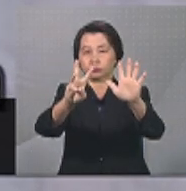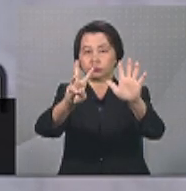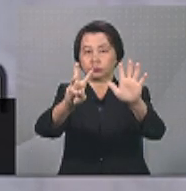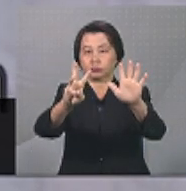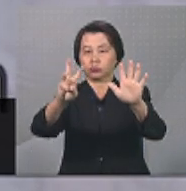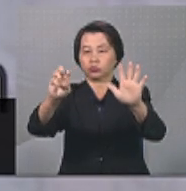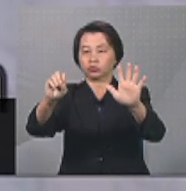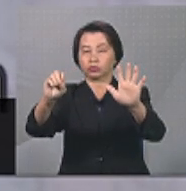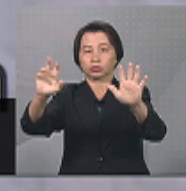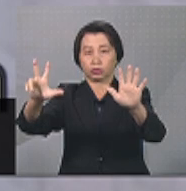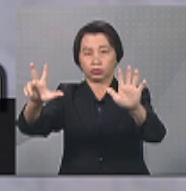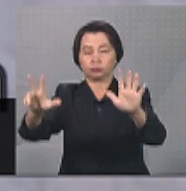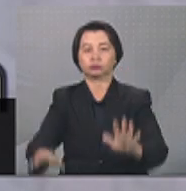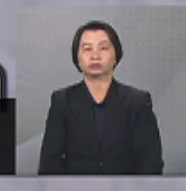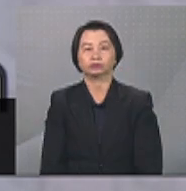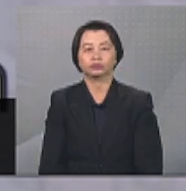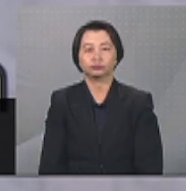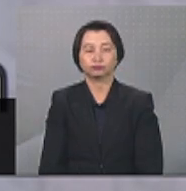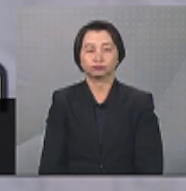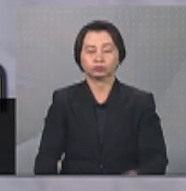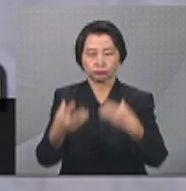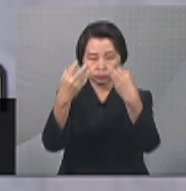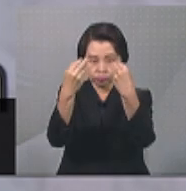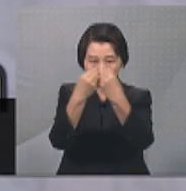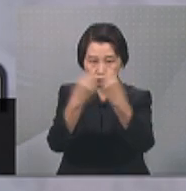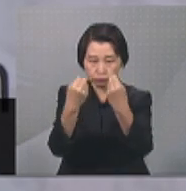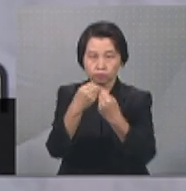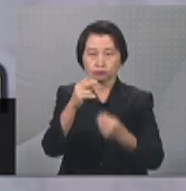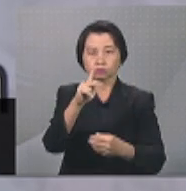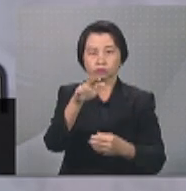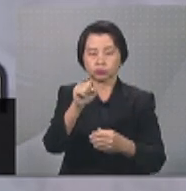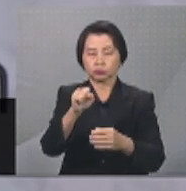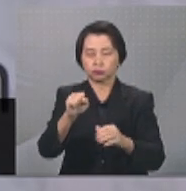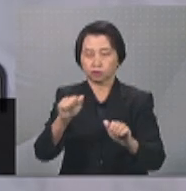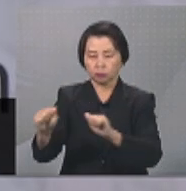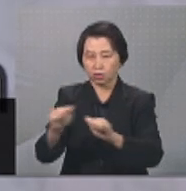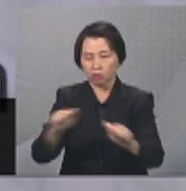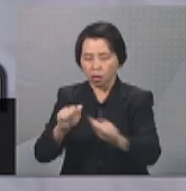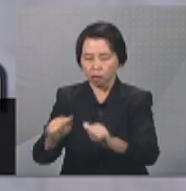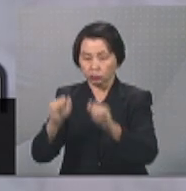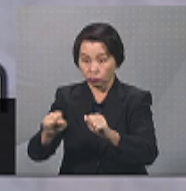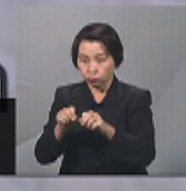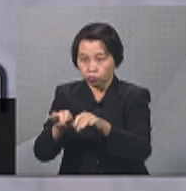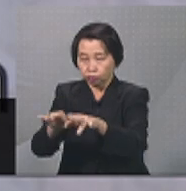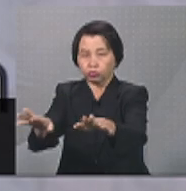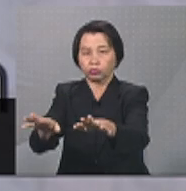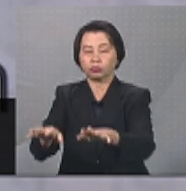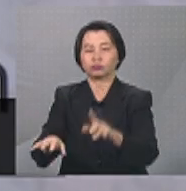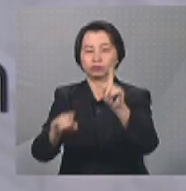5,603 kes. Oleh itu, jumlah kes aktif dengan boleh jangkitan COVID-19 adalah